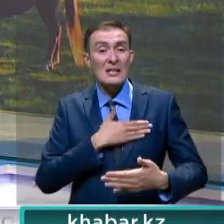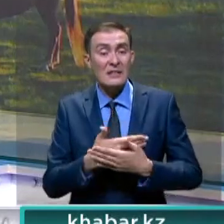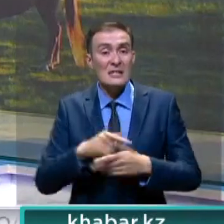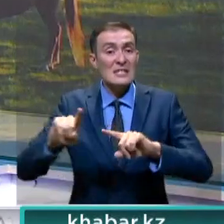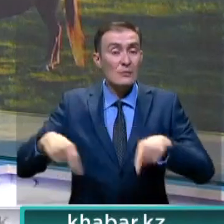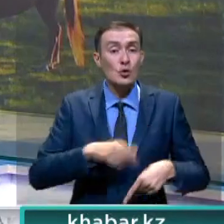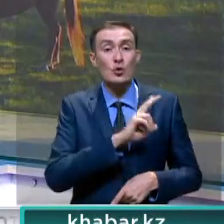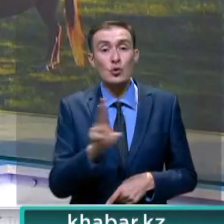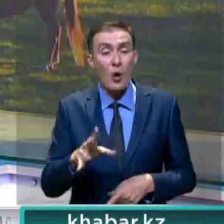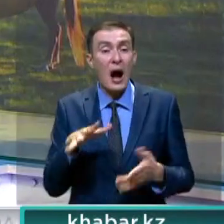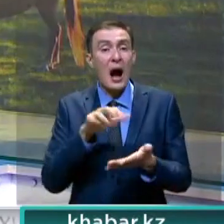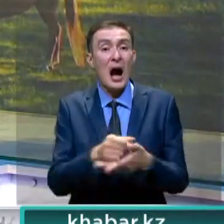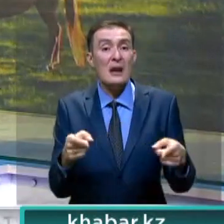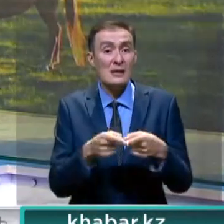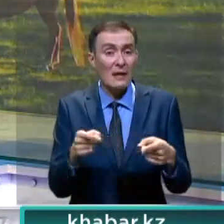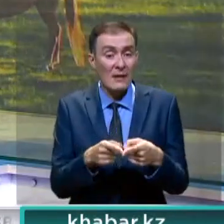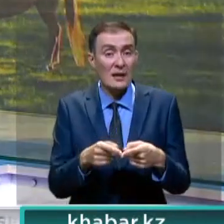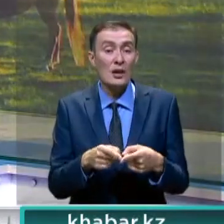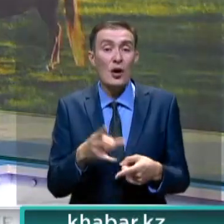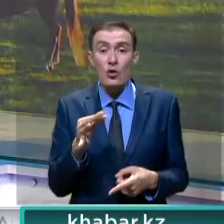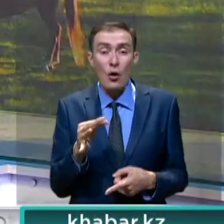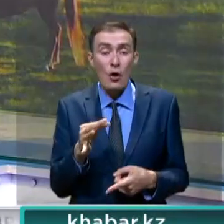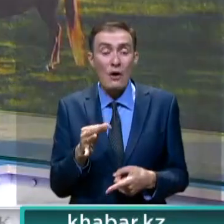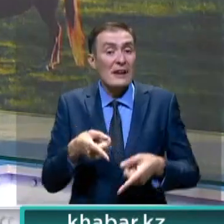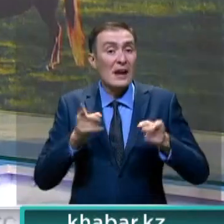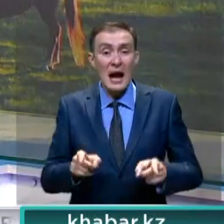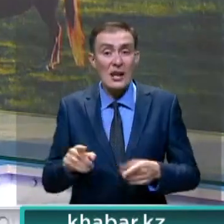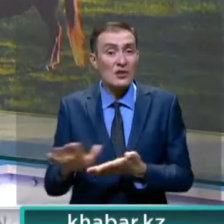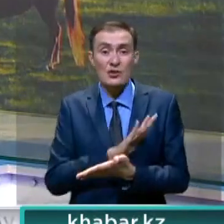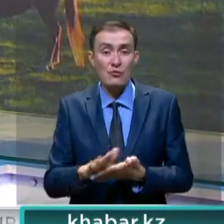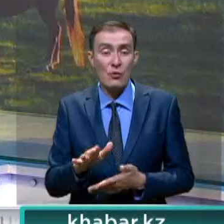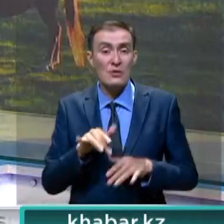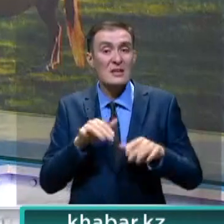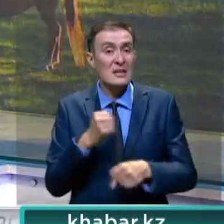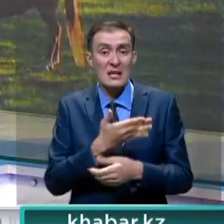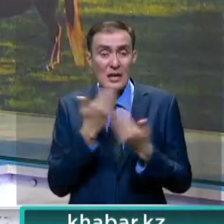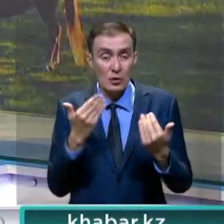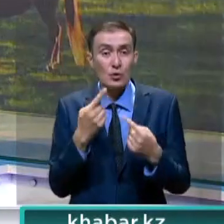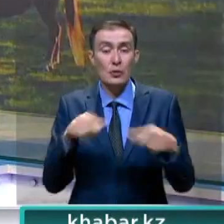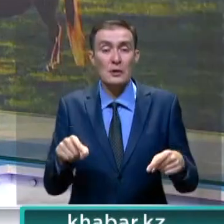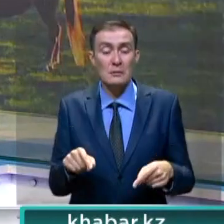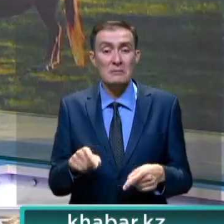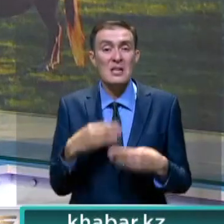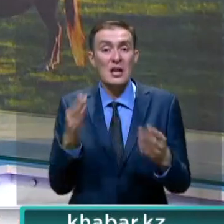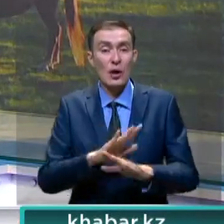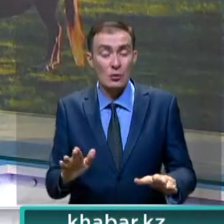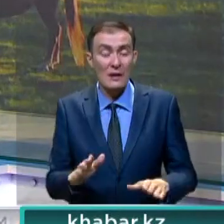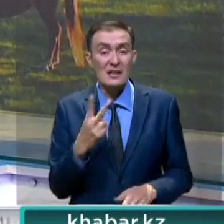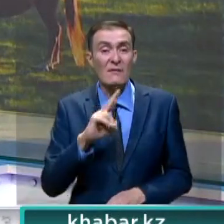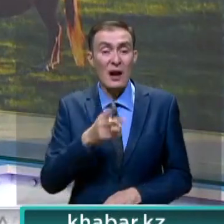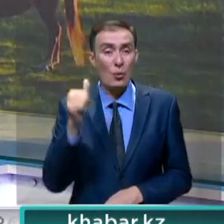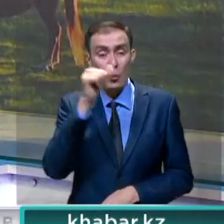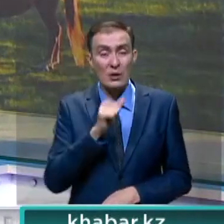изымают у тех, кто арендовал пастбища и наделы, но реально ими не занимались и другим не давали. За два года в Атырауской